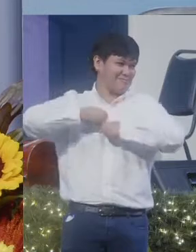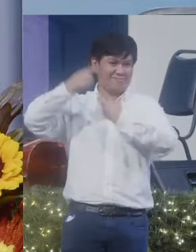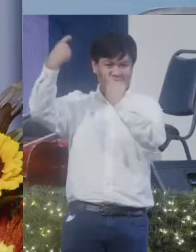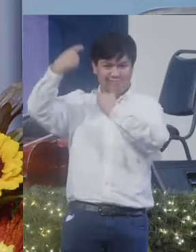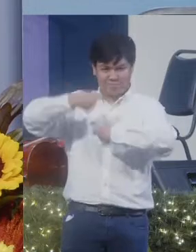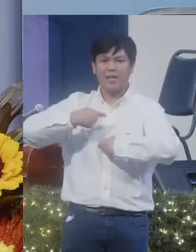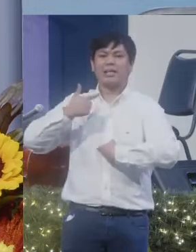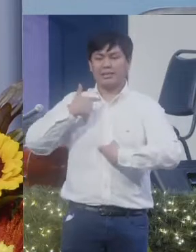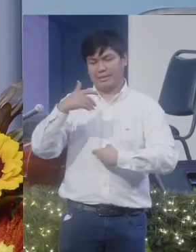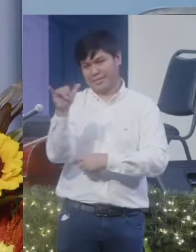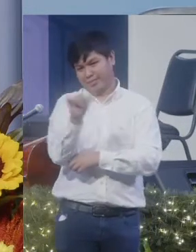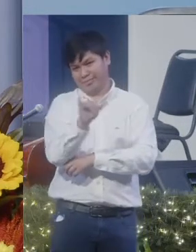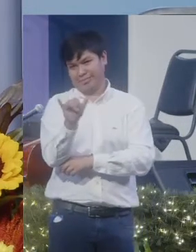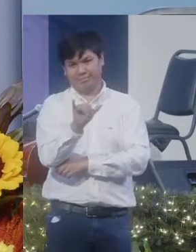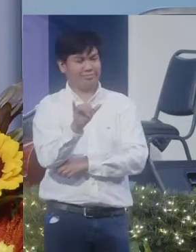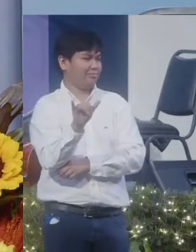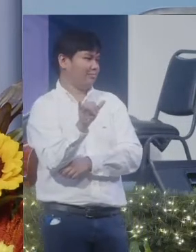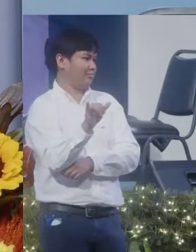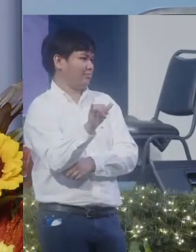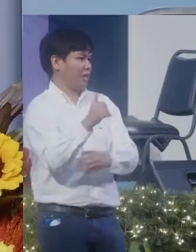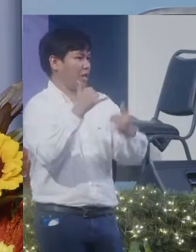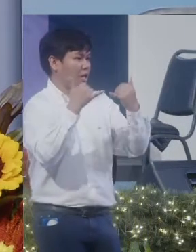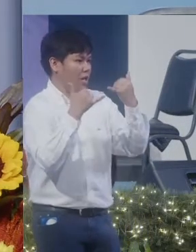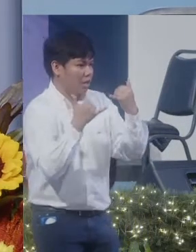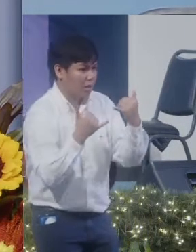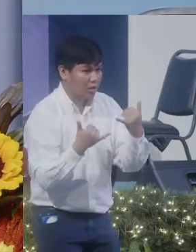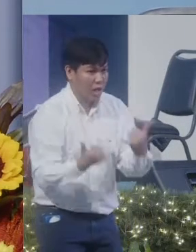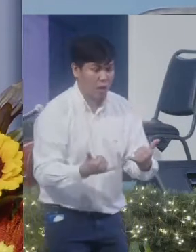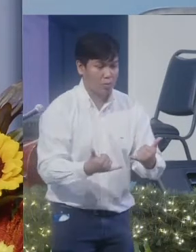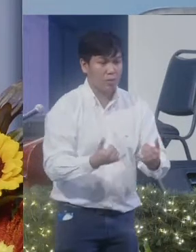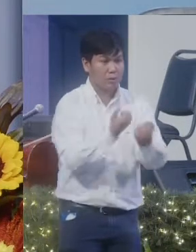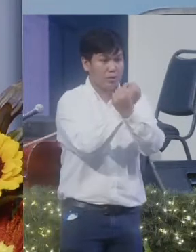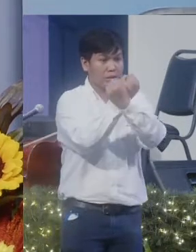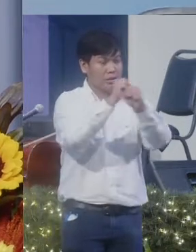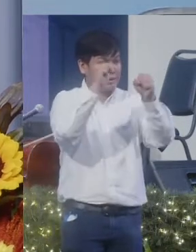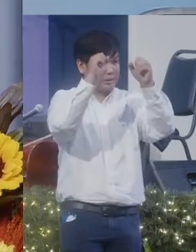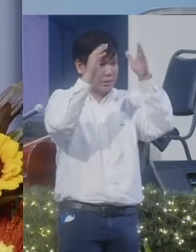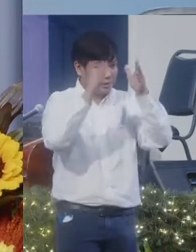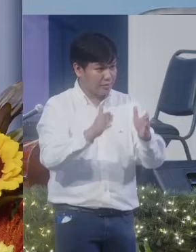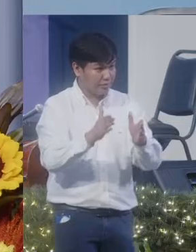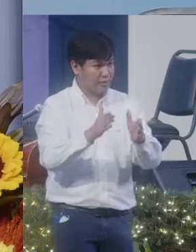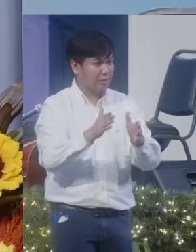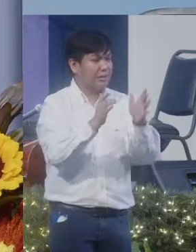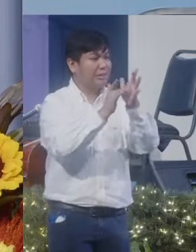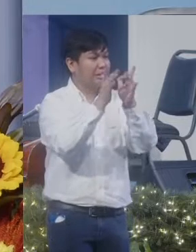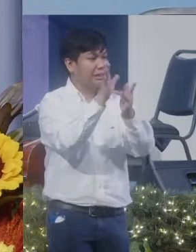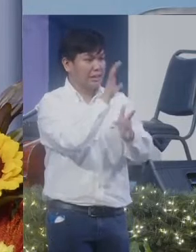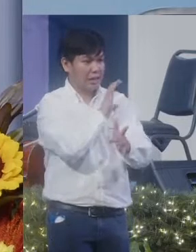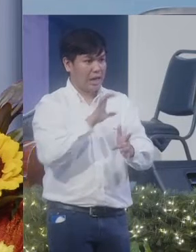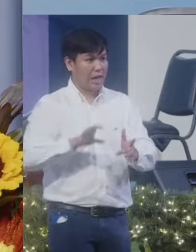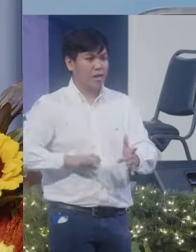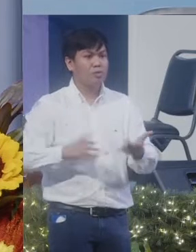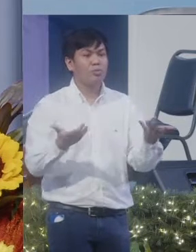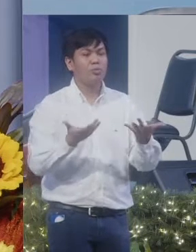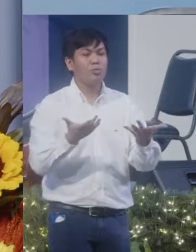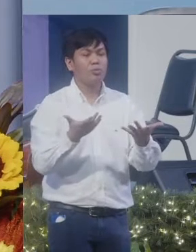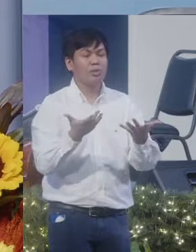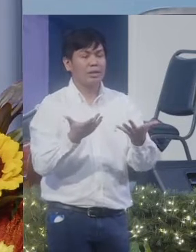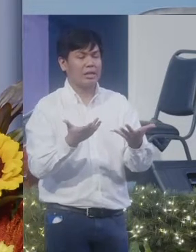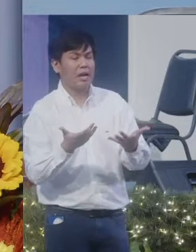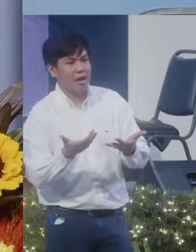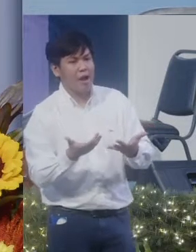ay ito, ang kaligtasan ng Diyos ay nakasandig sa tapat na pagtuturo ng